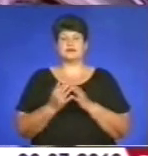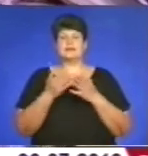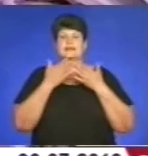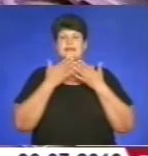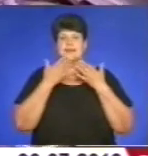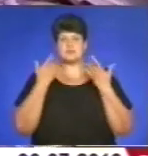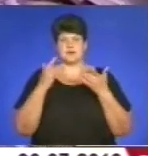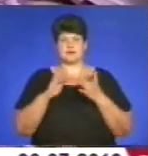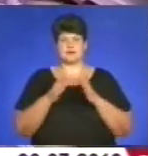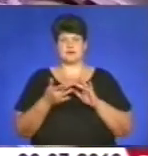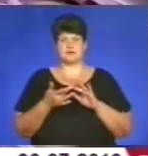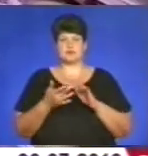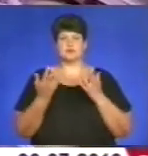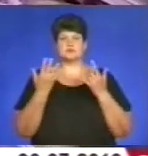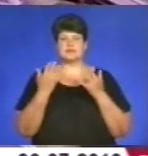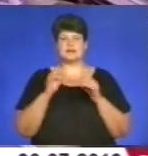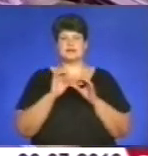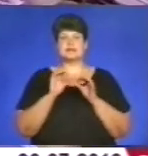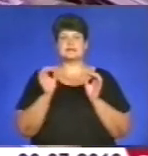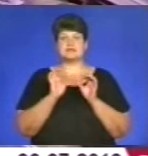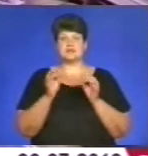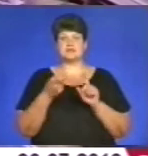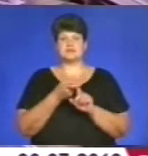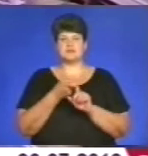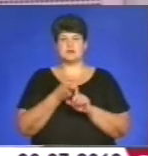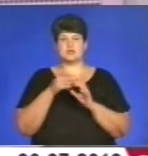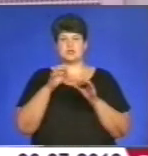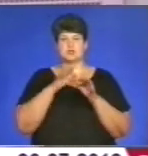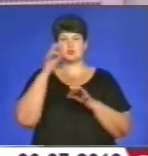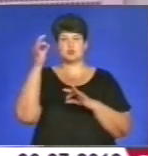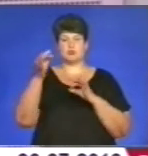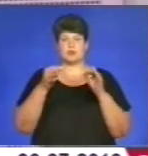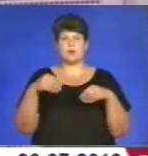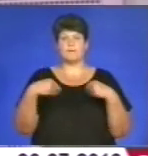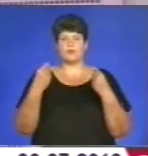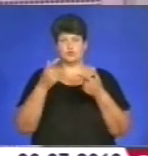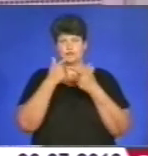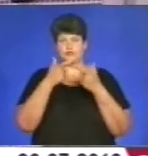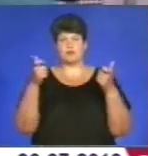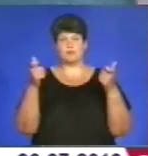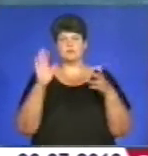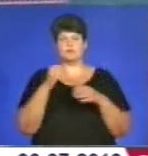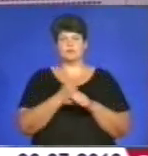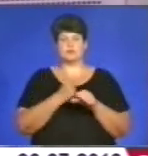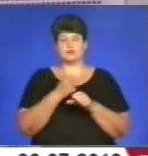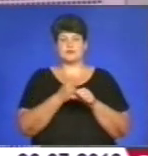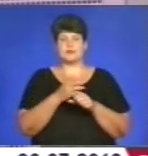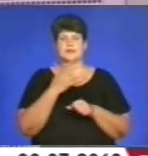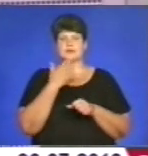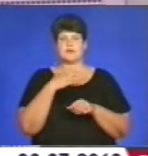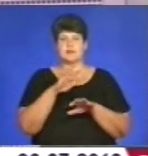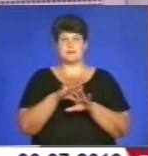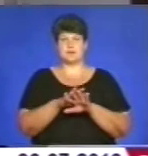немає інтернету, оскільки сигнал подаватиметься через супутник, а подану інформацію спершу опрацьовуватиме Національний